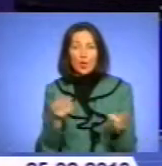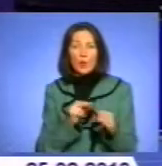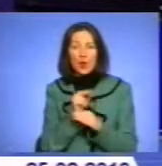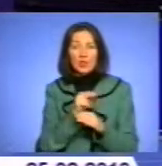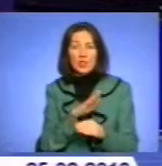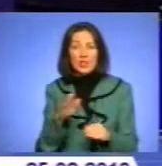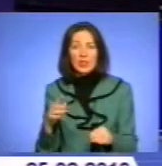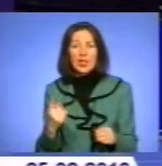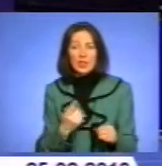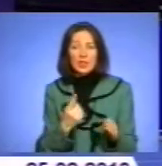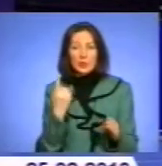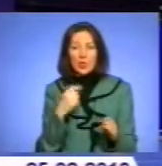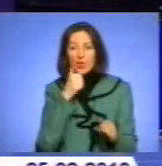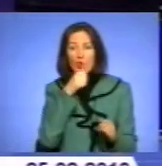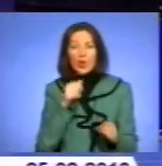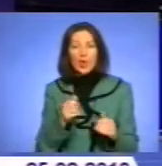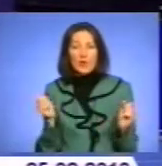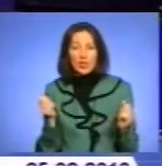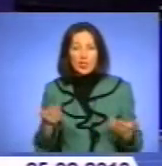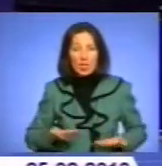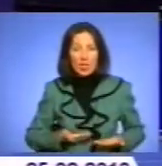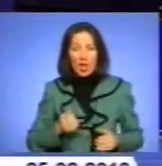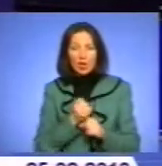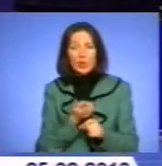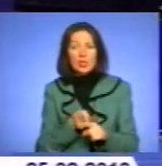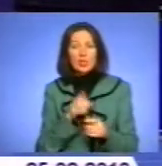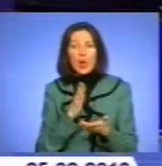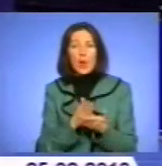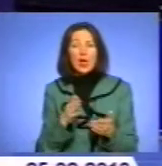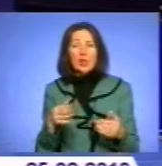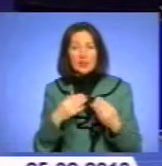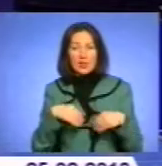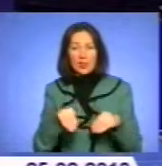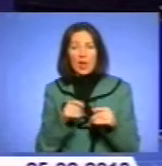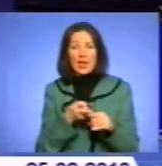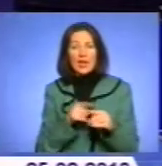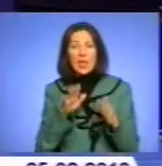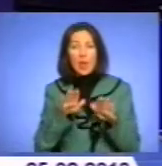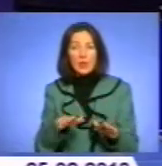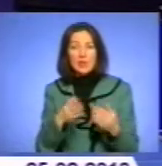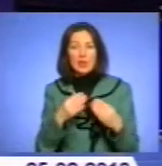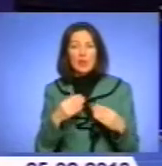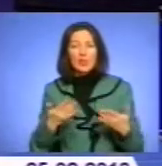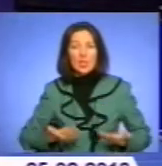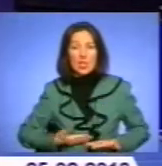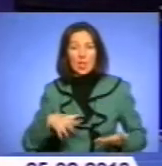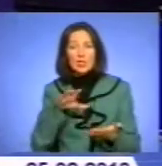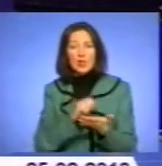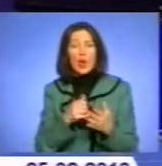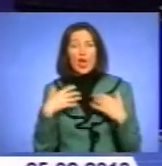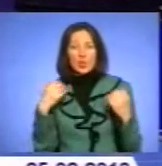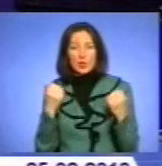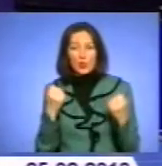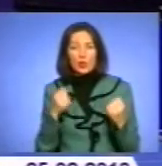робити це має передусім сім'я. Яке місце в житті посідає спорт у юних тернополян – та чи можна замінити соціальні